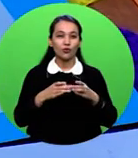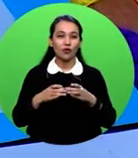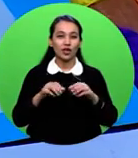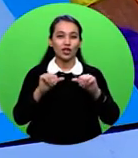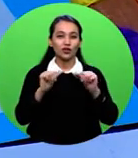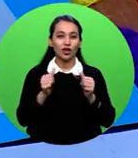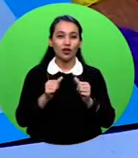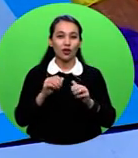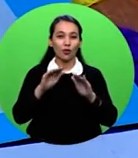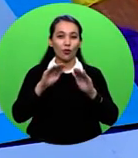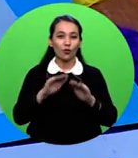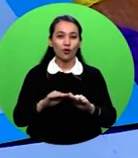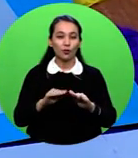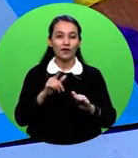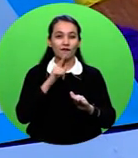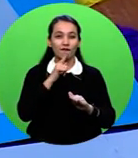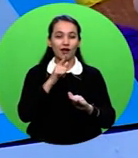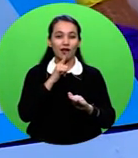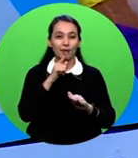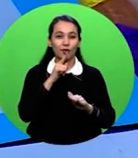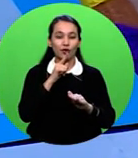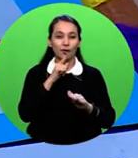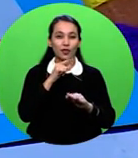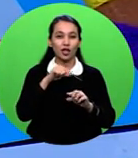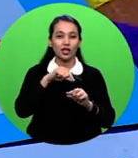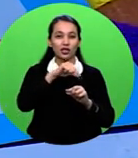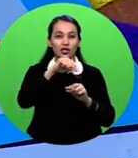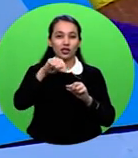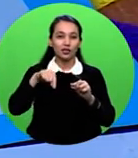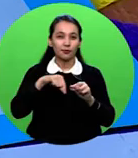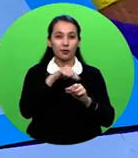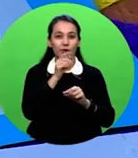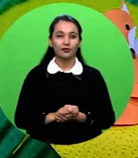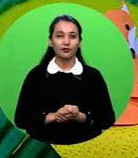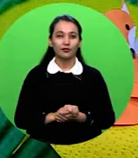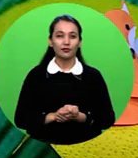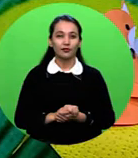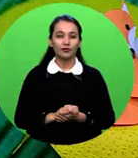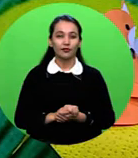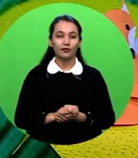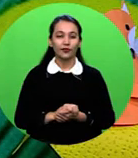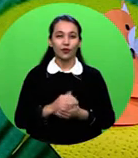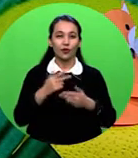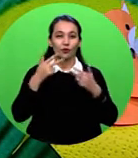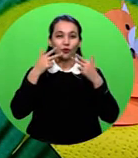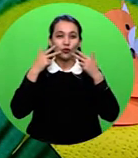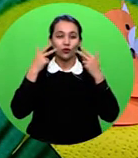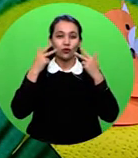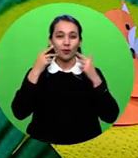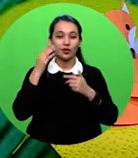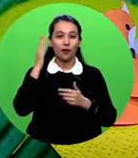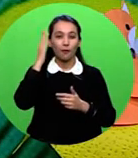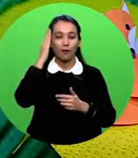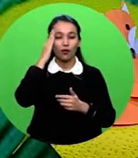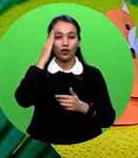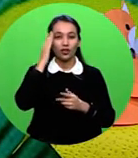doira shaklini qo'yamiz hamda qalam yordamida chizib olamiz. Demak, bu mushukchamizning